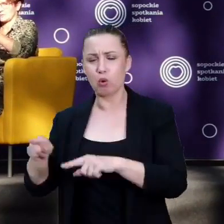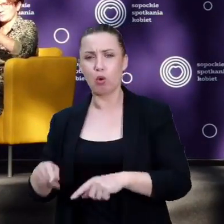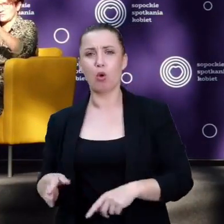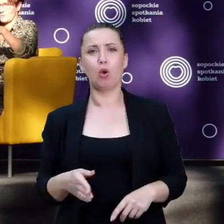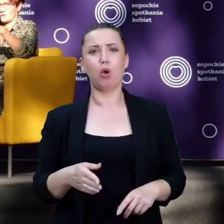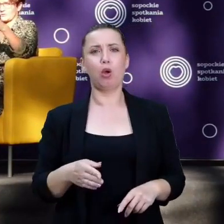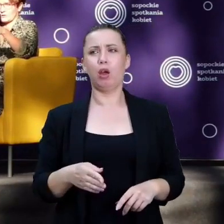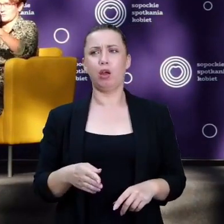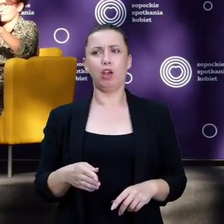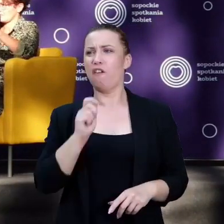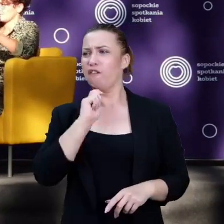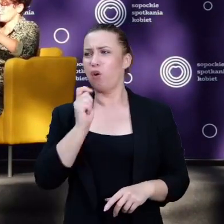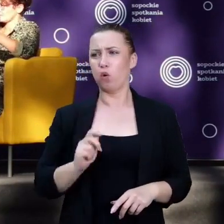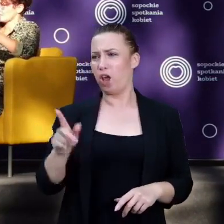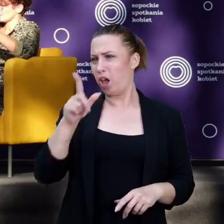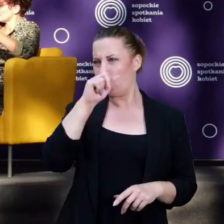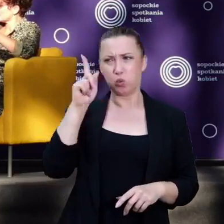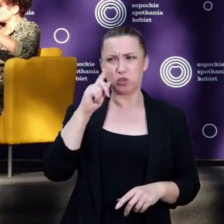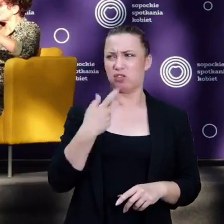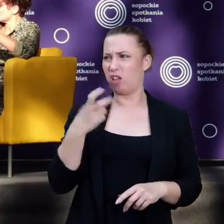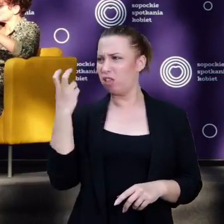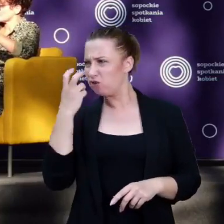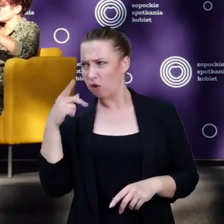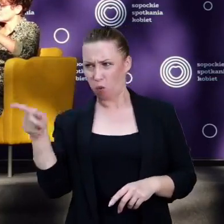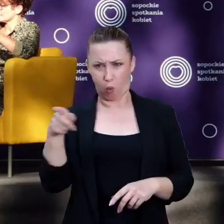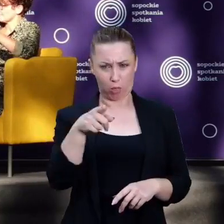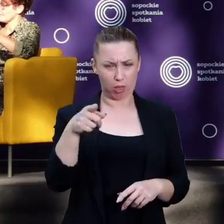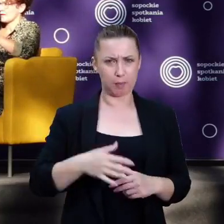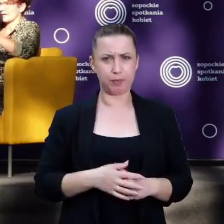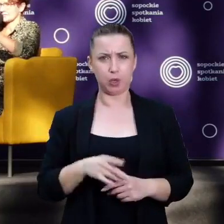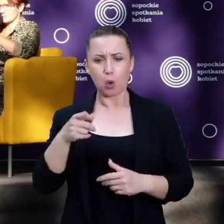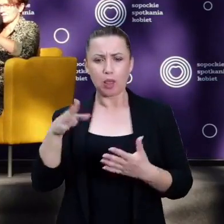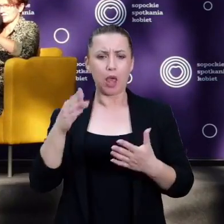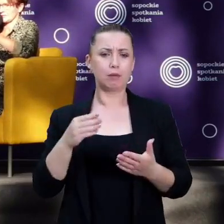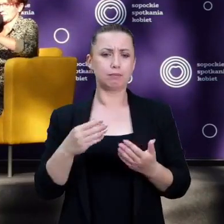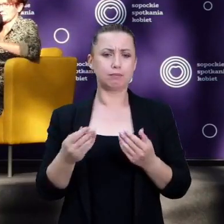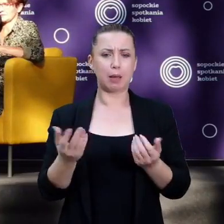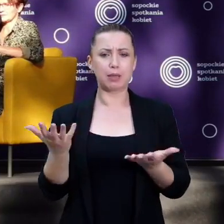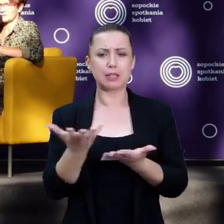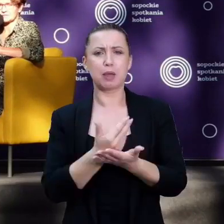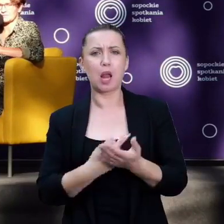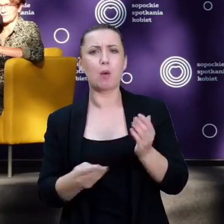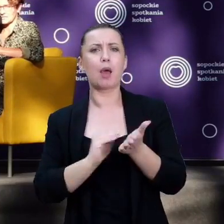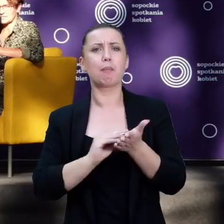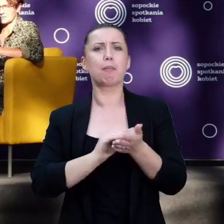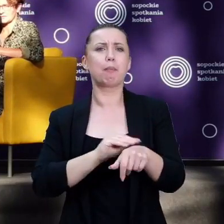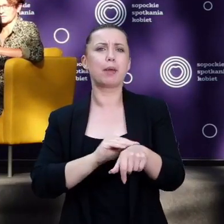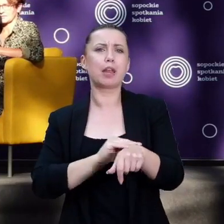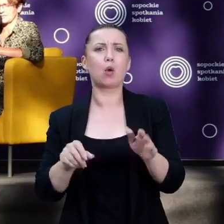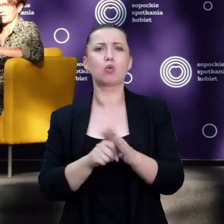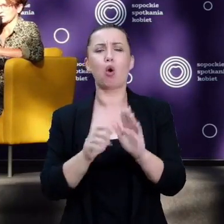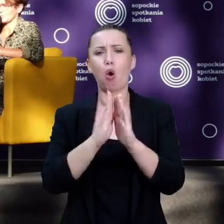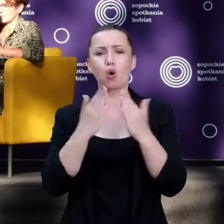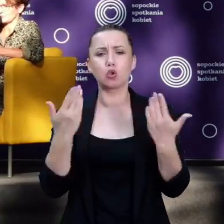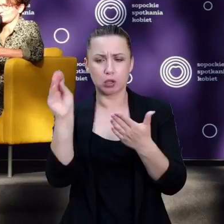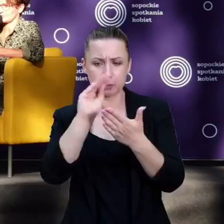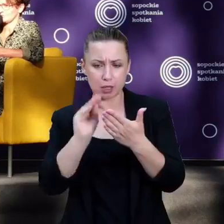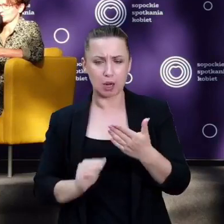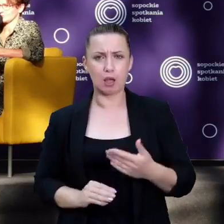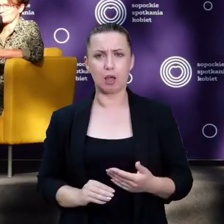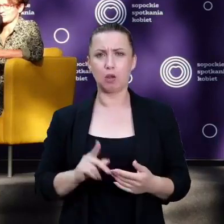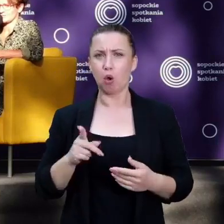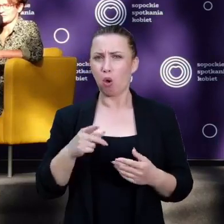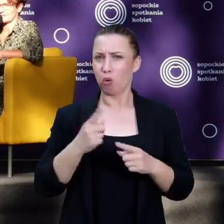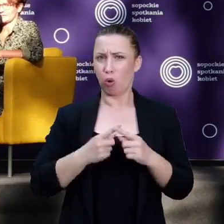Dzięki temu ona może spokojnie obserwować i zbierać materiały do książki. Ale z drugiej strony, no jest to przerażające. Ona po